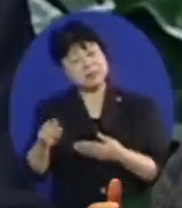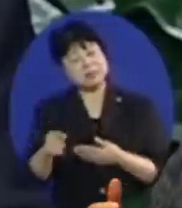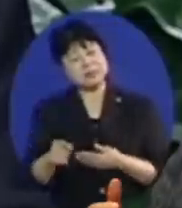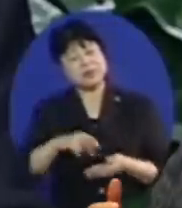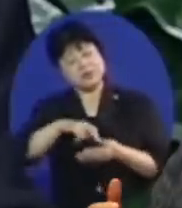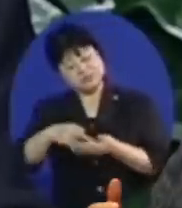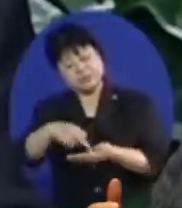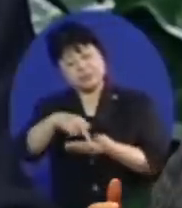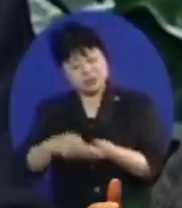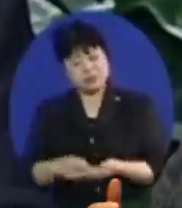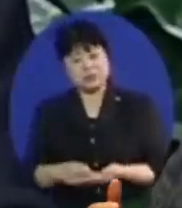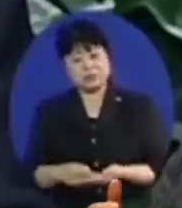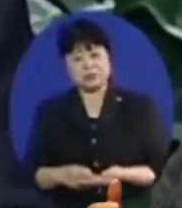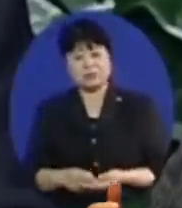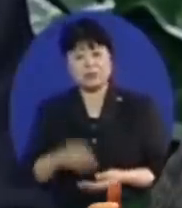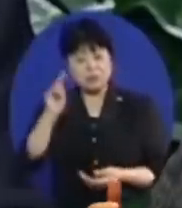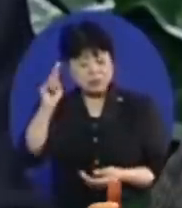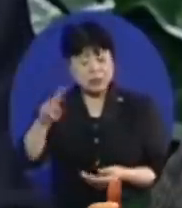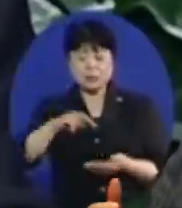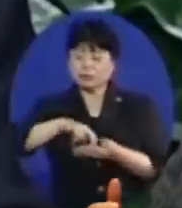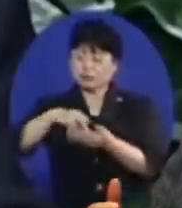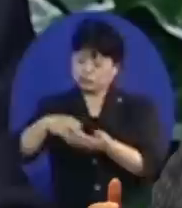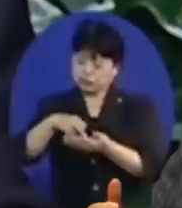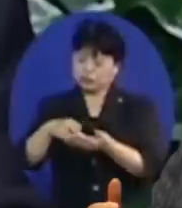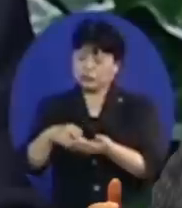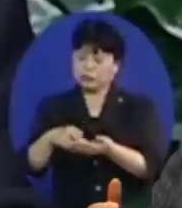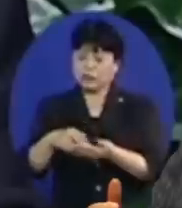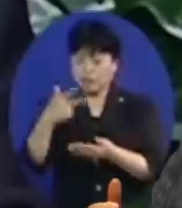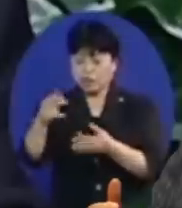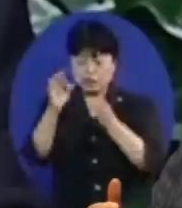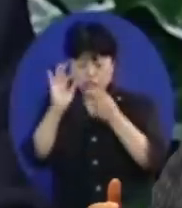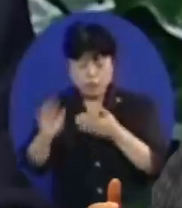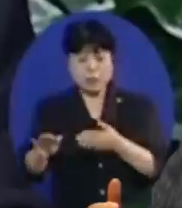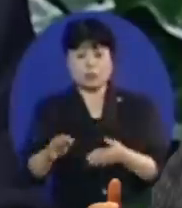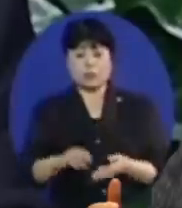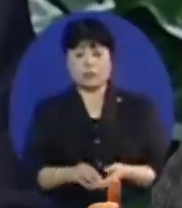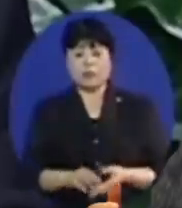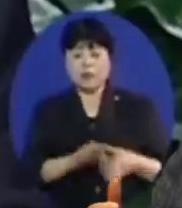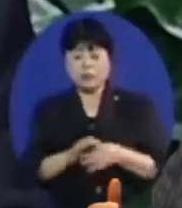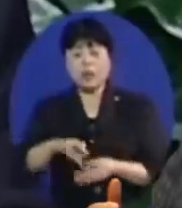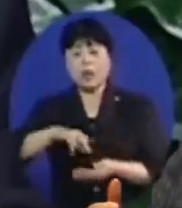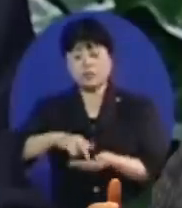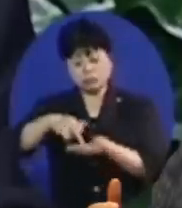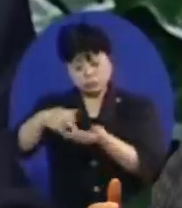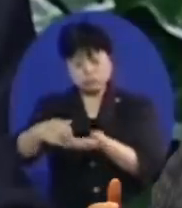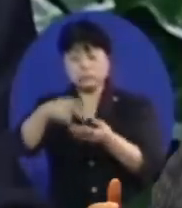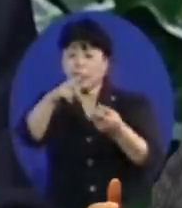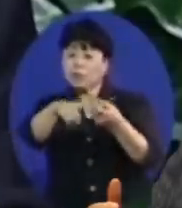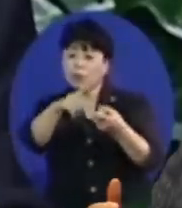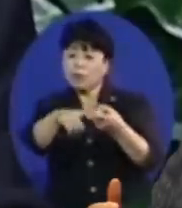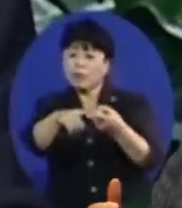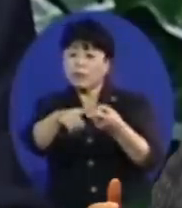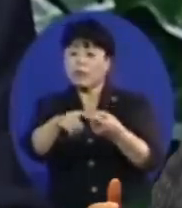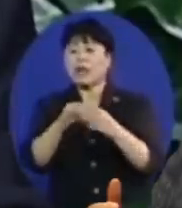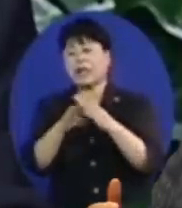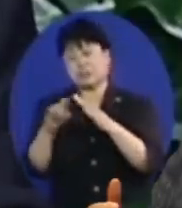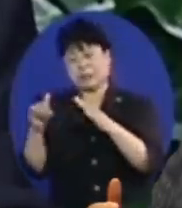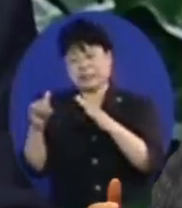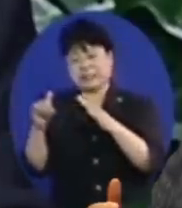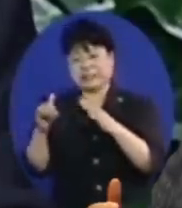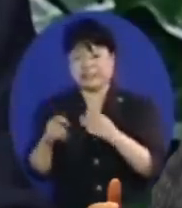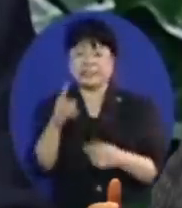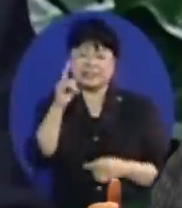찔뚝거리고 그 이튿날도 또 찔뚝거리고 한 주일이 지나도 낫지 않았습니다. 그래서 가족들이